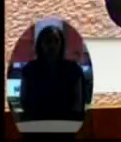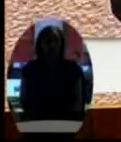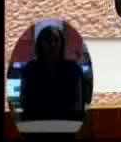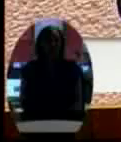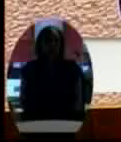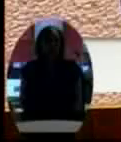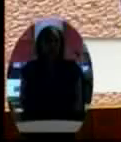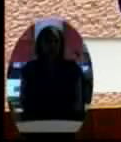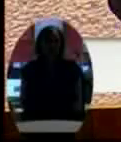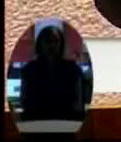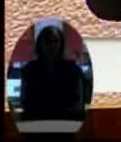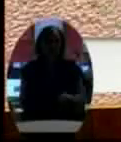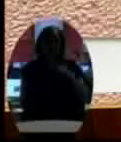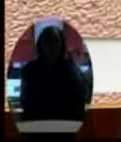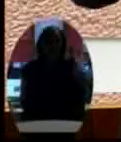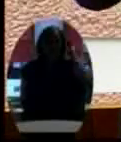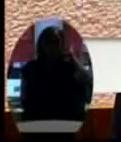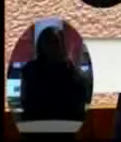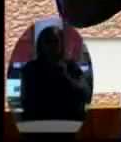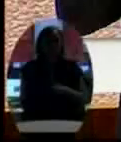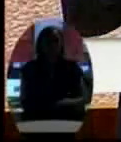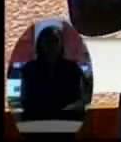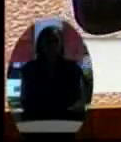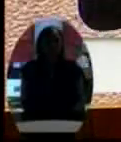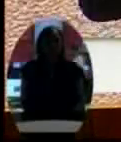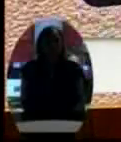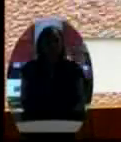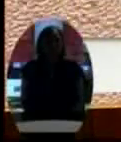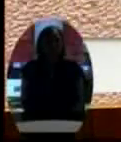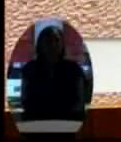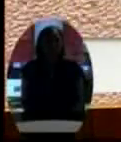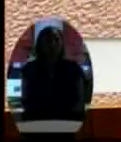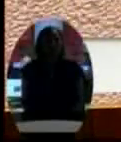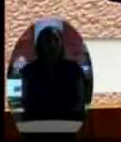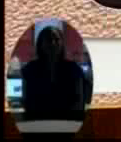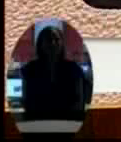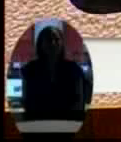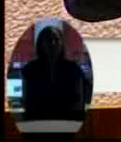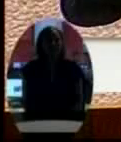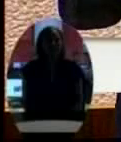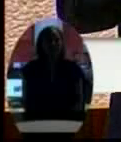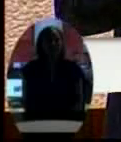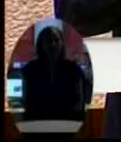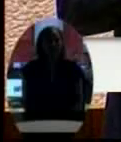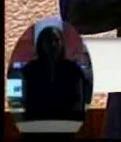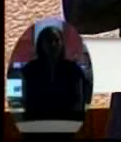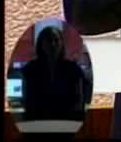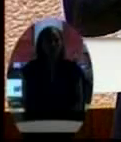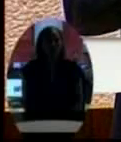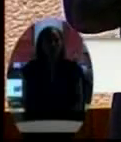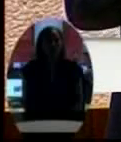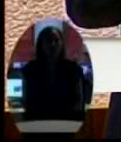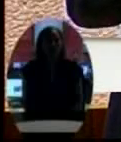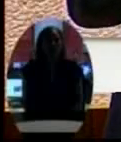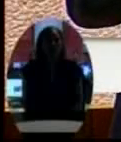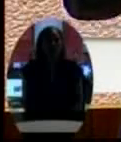למשימות ולחזית, הם בכלל לא צריכים להיות בחזית המדינית, הם לא צריכים להיות בחזית של פייסבוק, והם לא צריכים להיות בחזית של